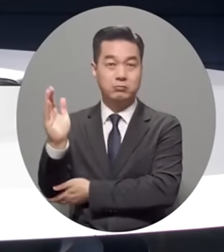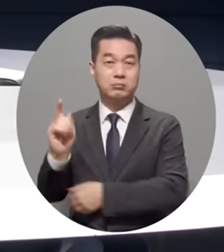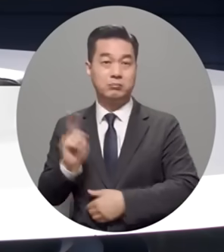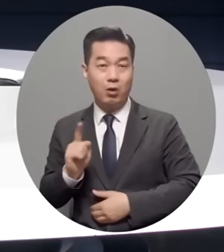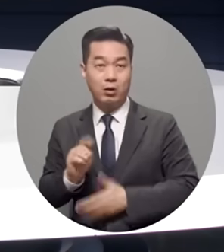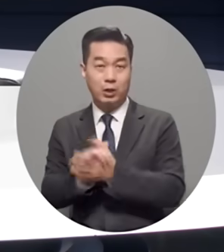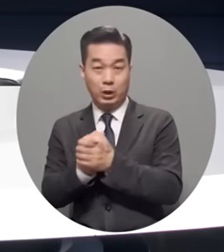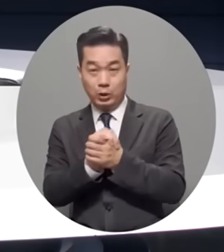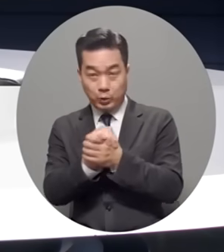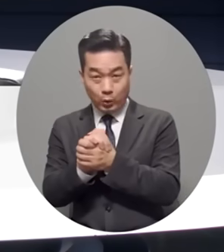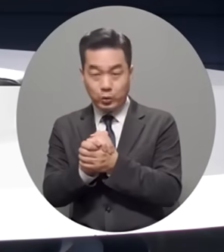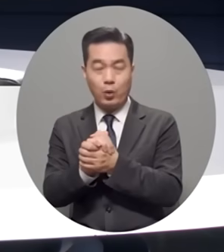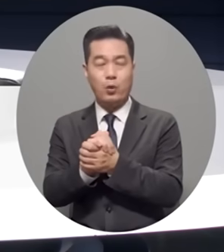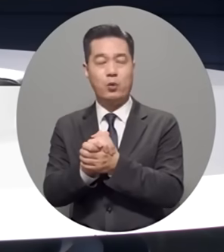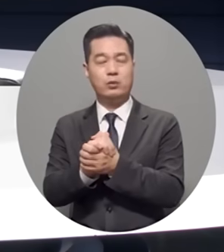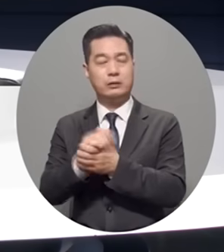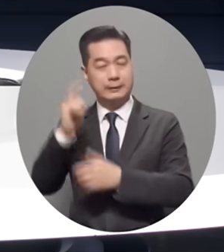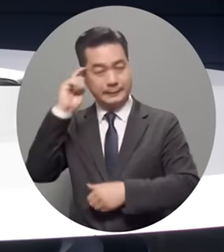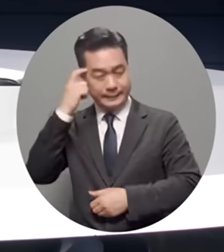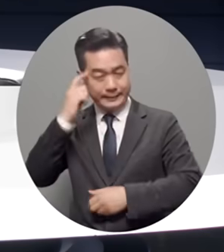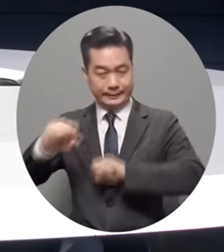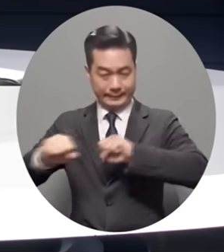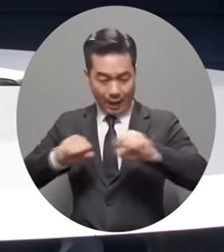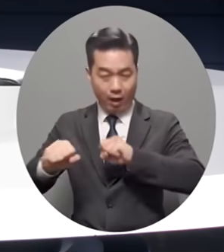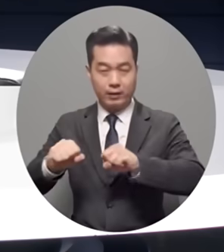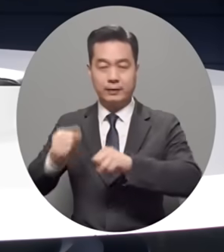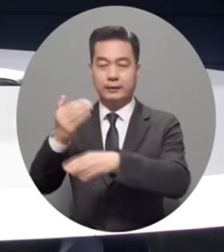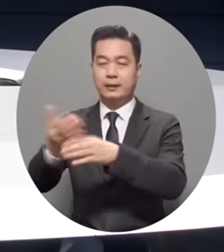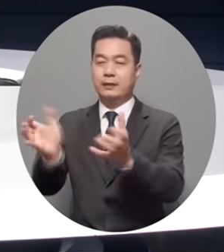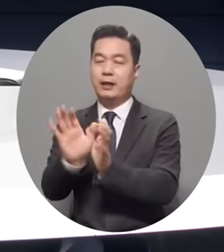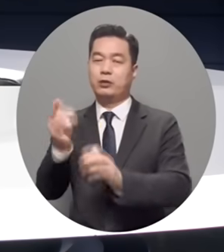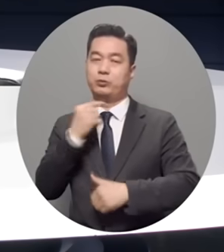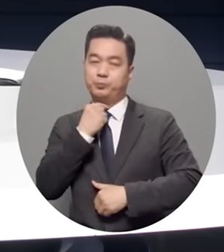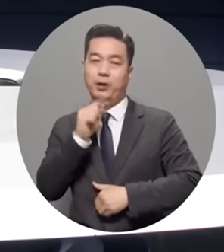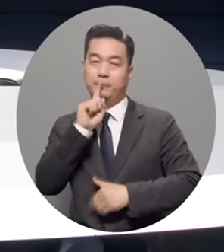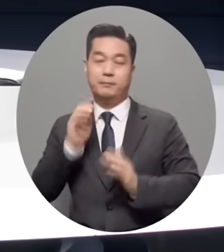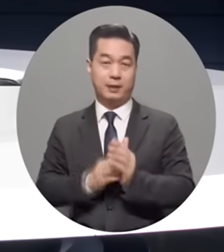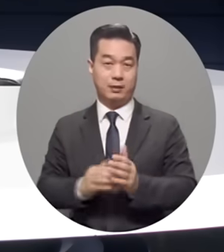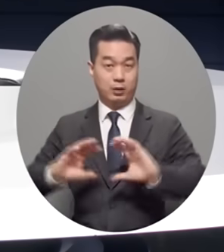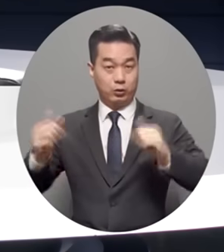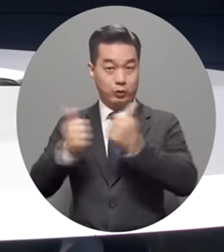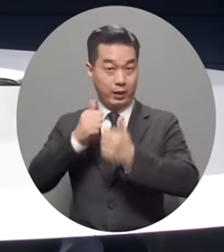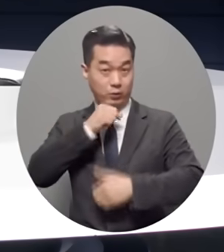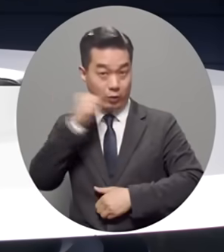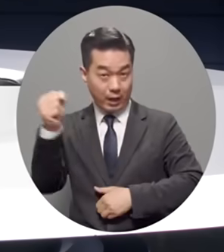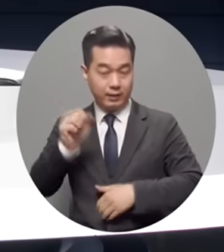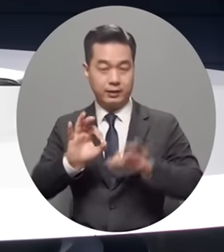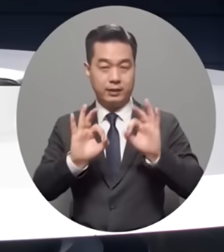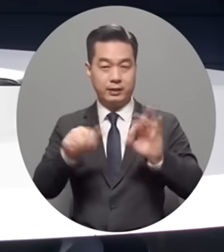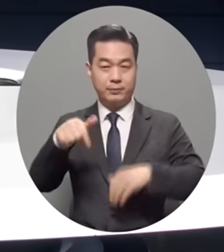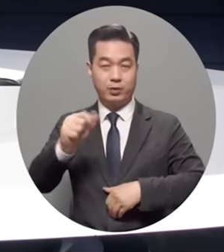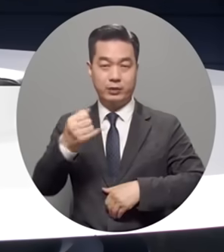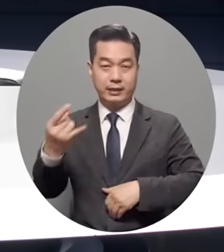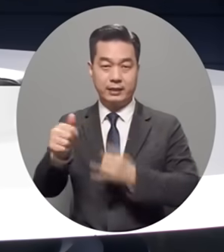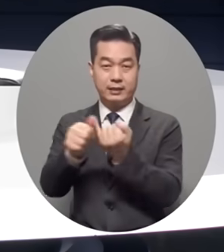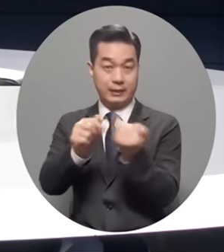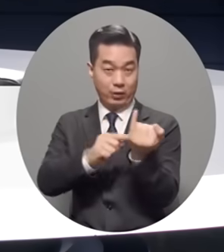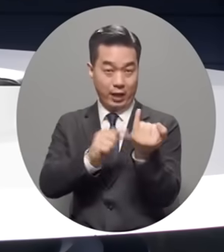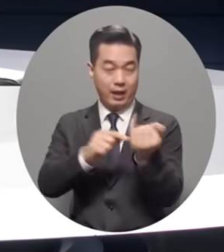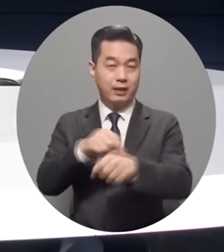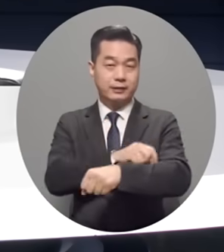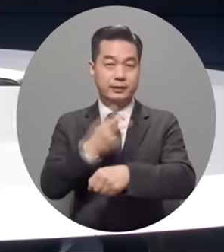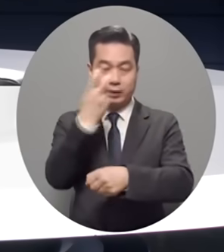내세우면서 동료의식을 실천하는 당이 되겠다고 말했습니다. 국회를 통과한 김건희 여사 특검법에 대해서는